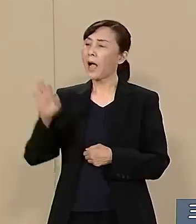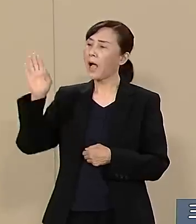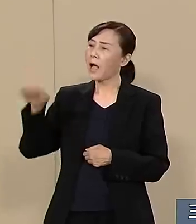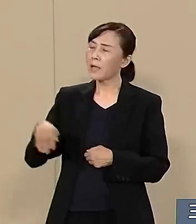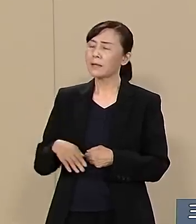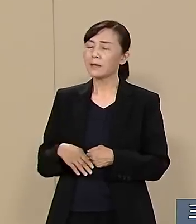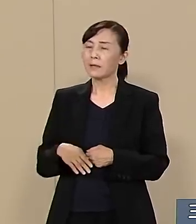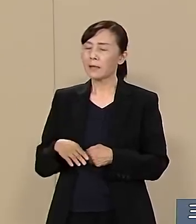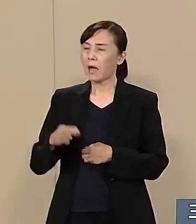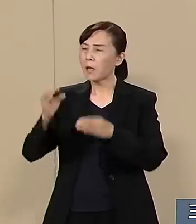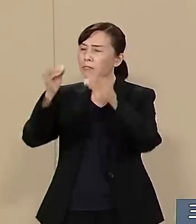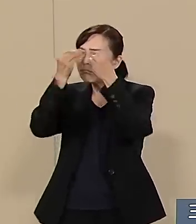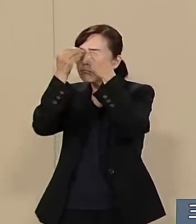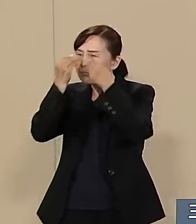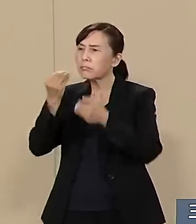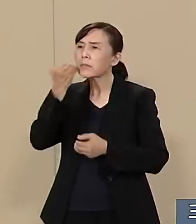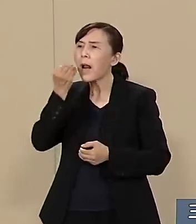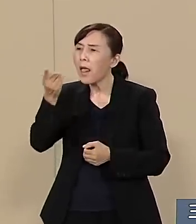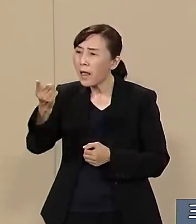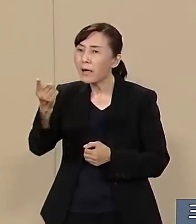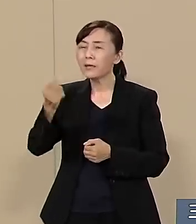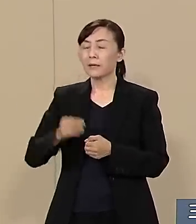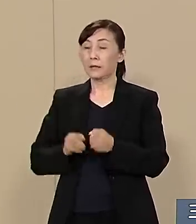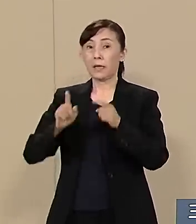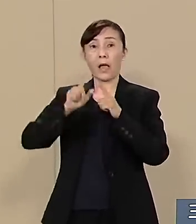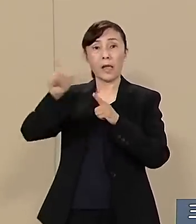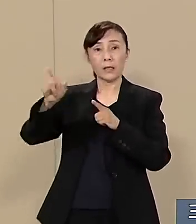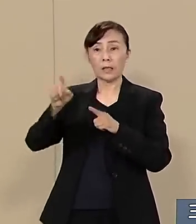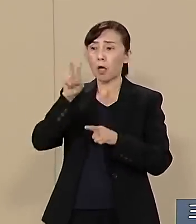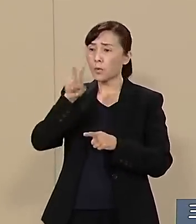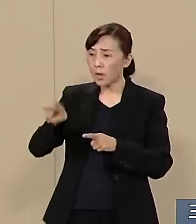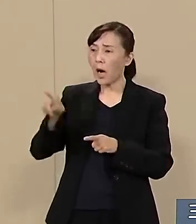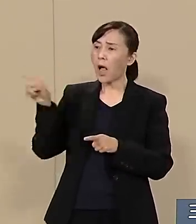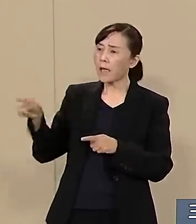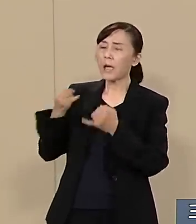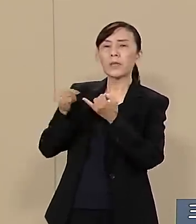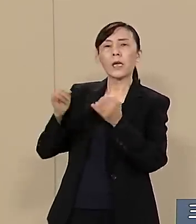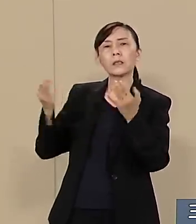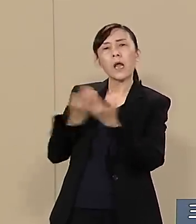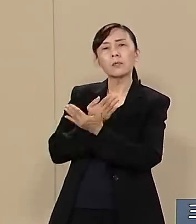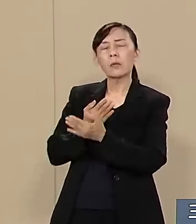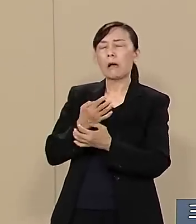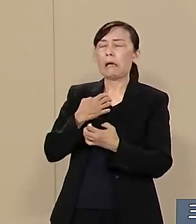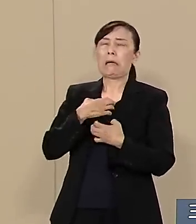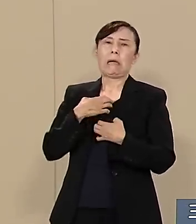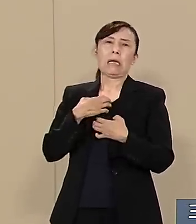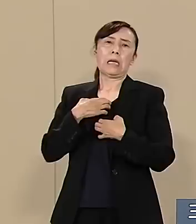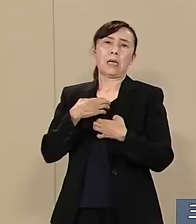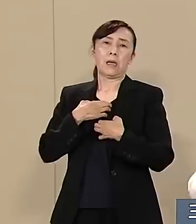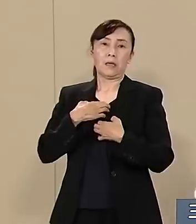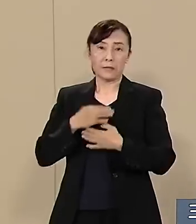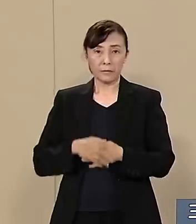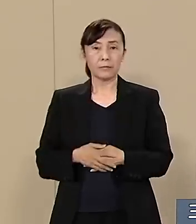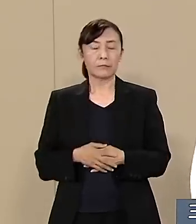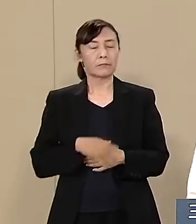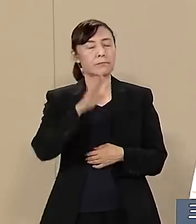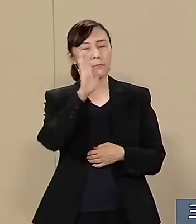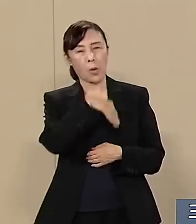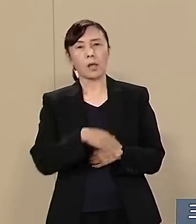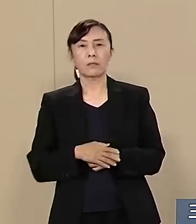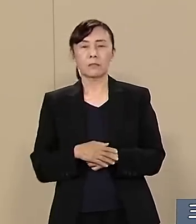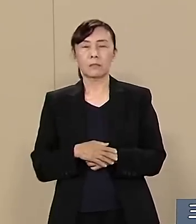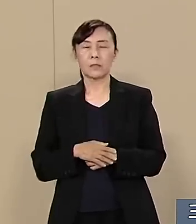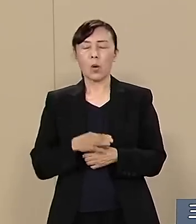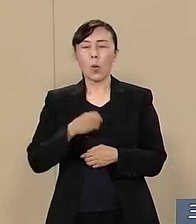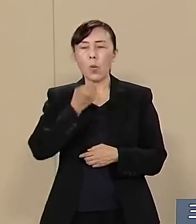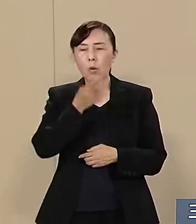入った一体だりに洗脳されたんや nhk 見てたらそあ女てしまうか怖いなぁこれ